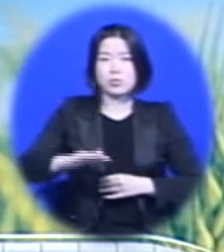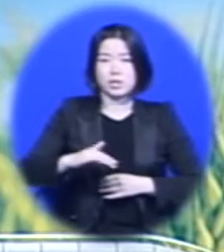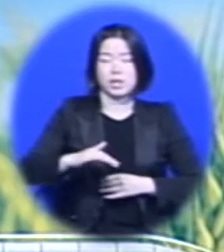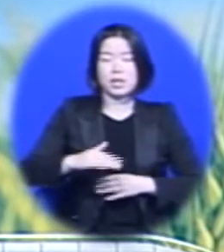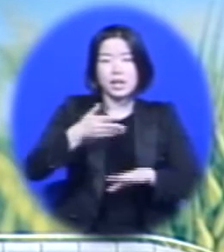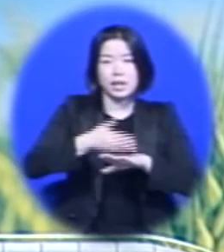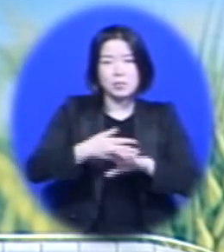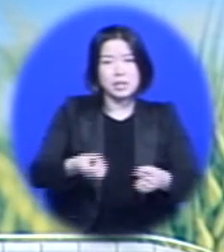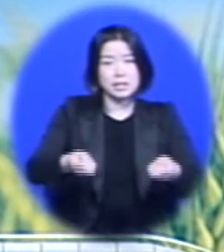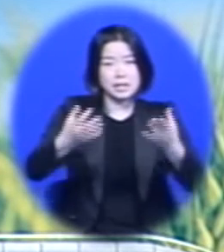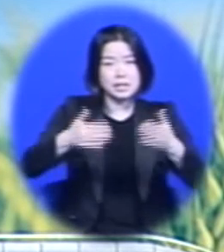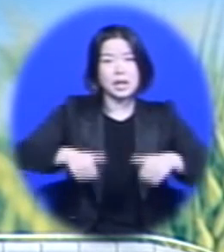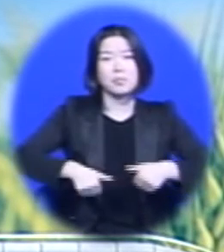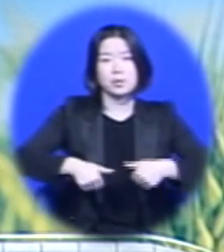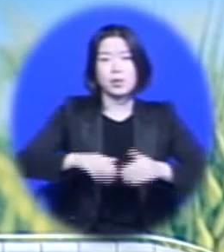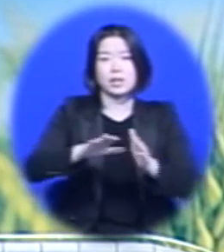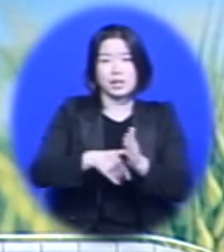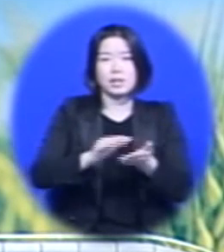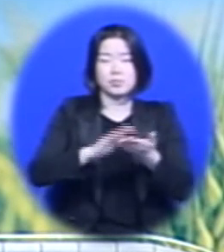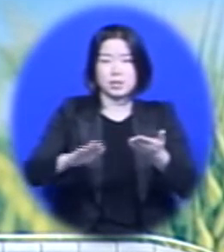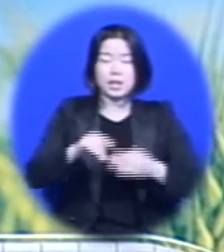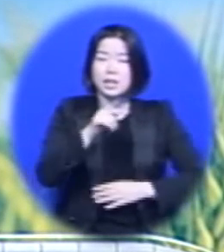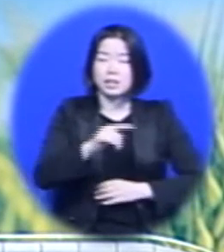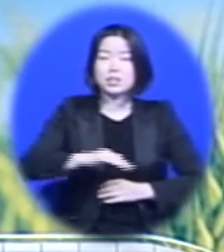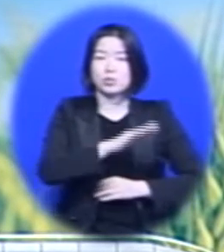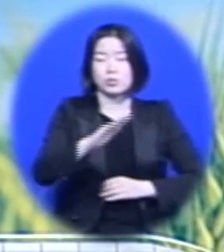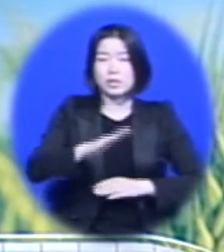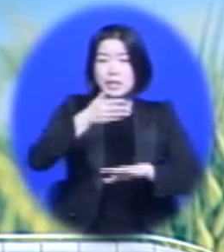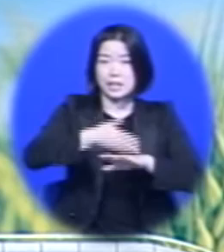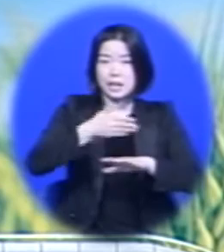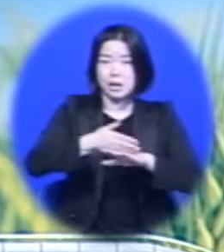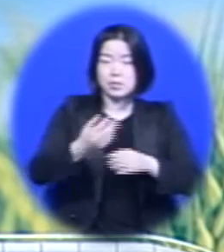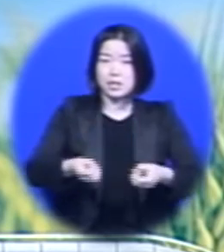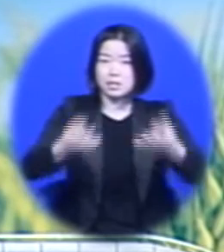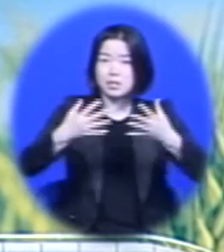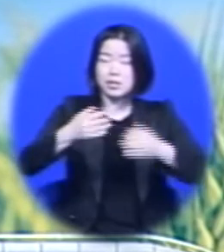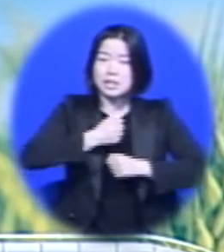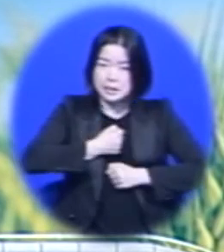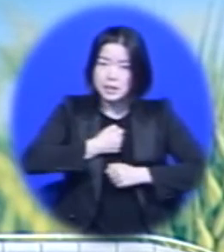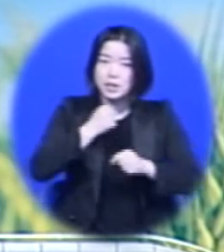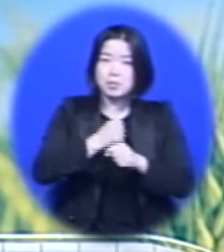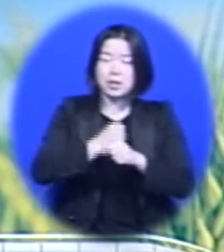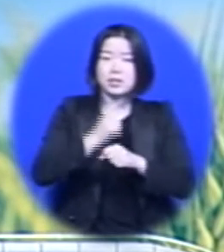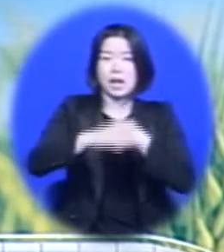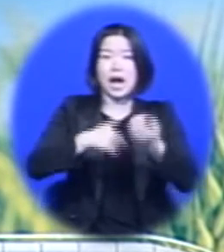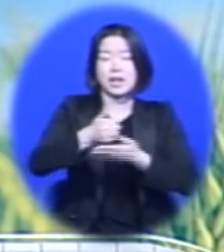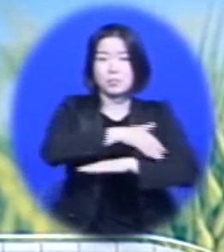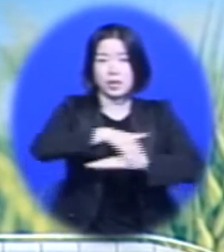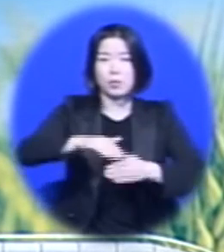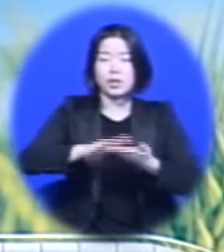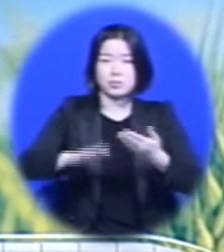잔치가 필요한 때입니다. 이것이 우리에게 감사절을 지키게 하시는 하나님의 계획이기도 합니다. 성경에